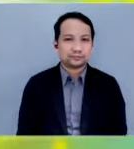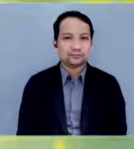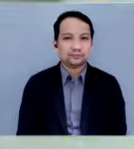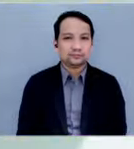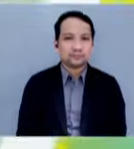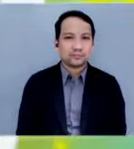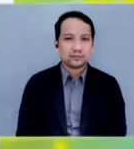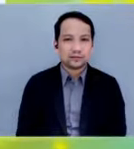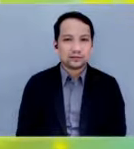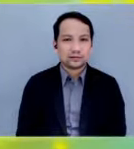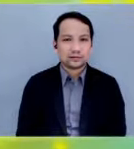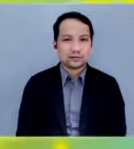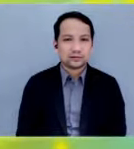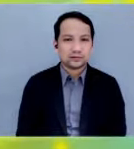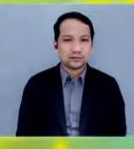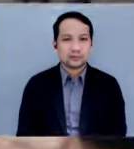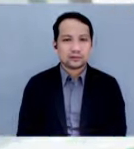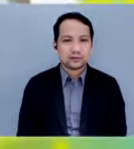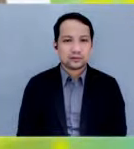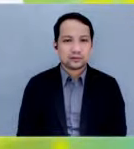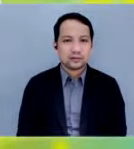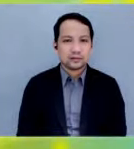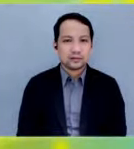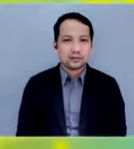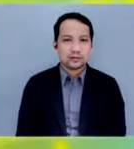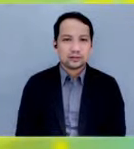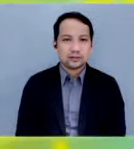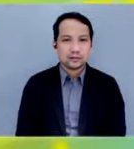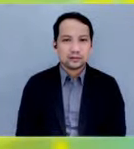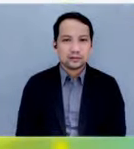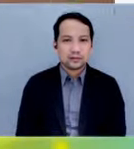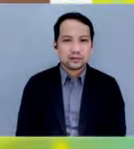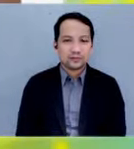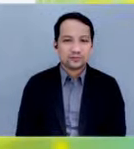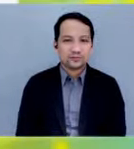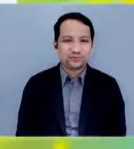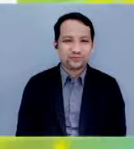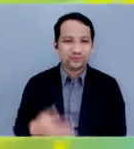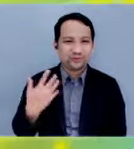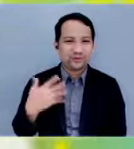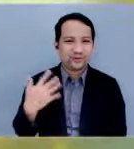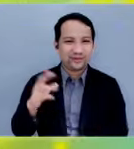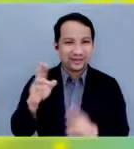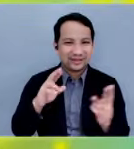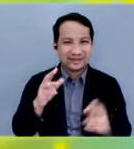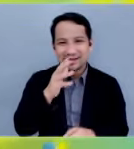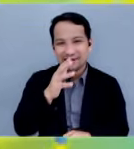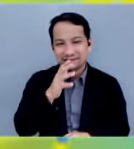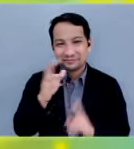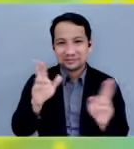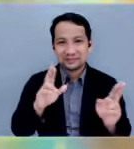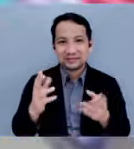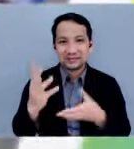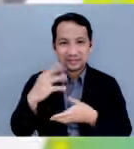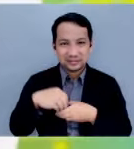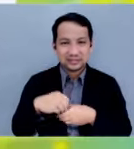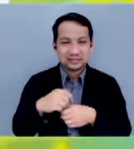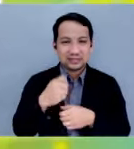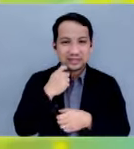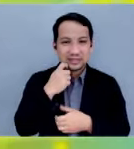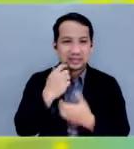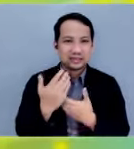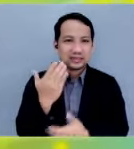Oh, bagets. Oh, ready na si Mami. Oh, ready na. Diba? Ready. So, I'm sure nakasabay sila sa atin kanina, no? Ng